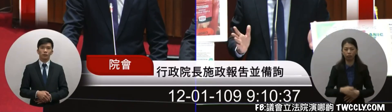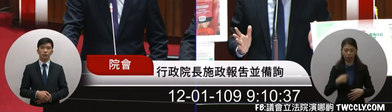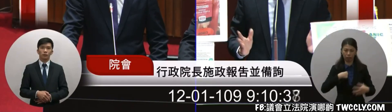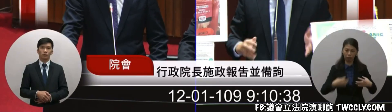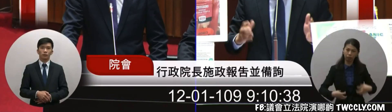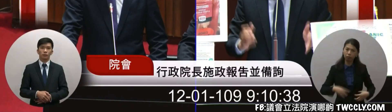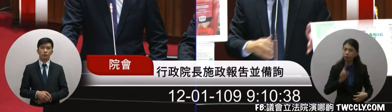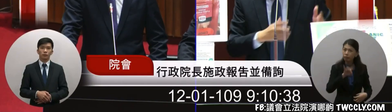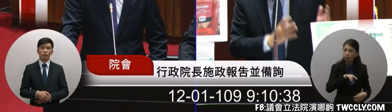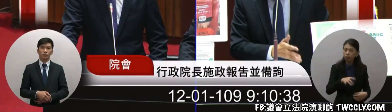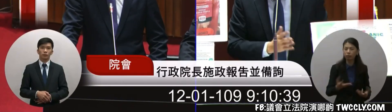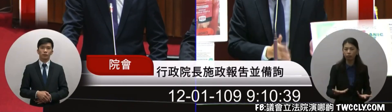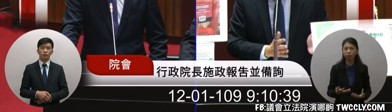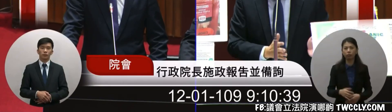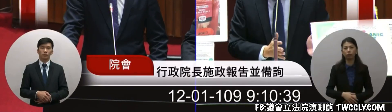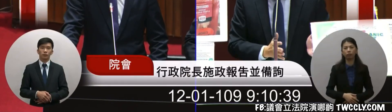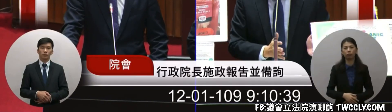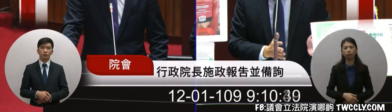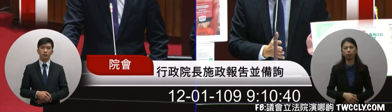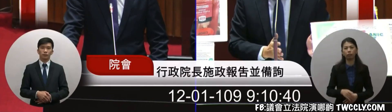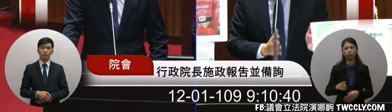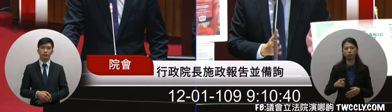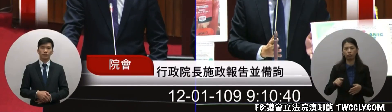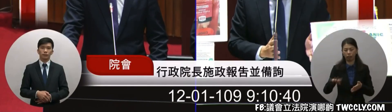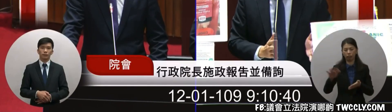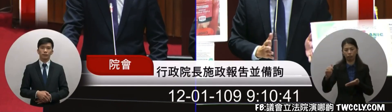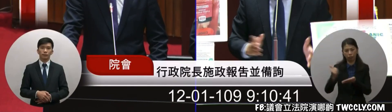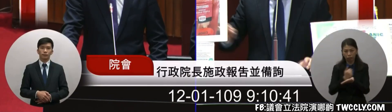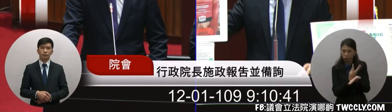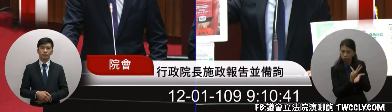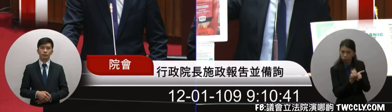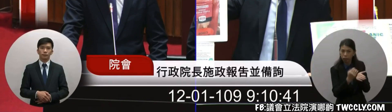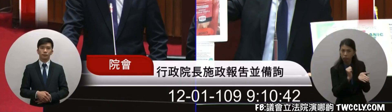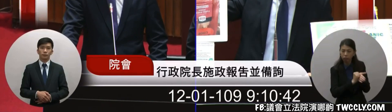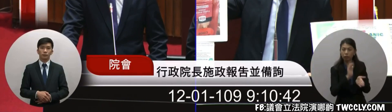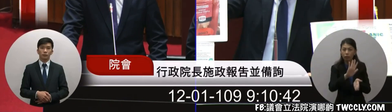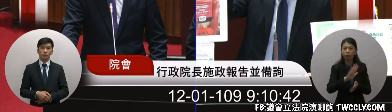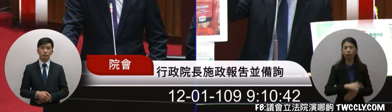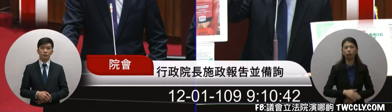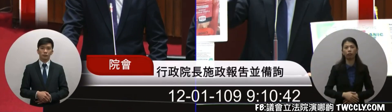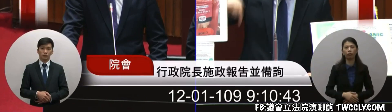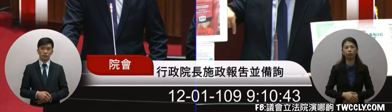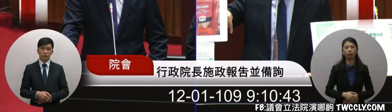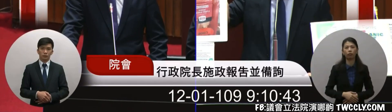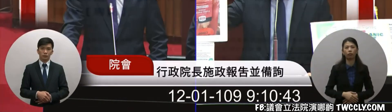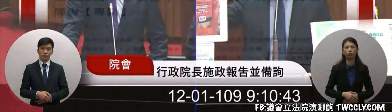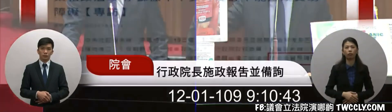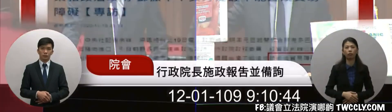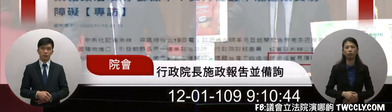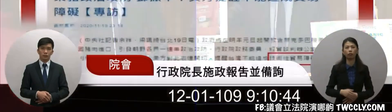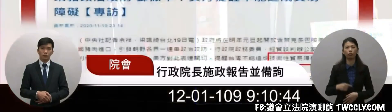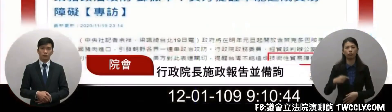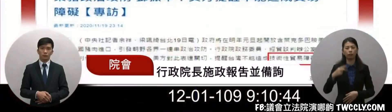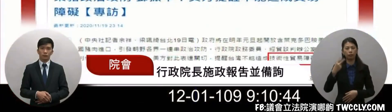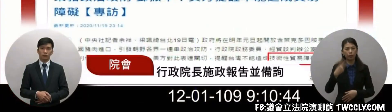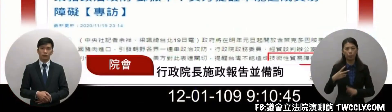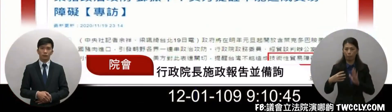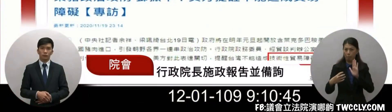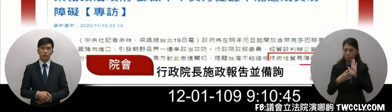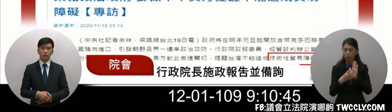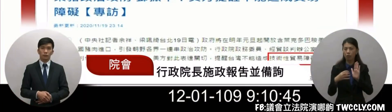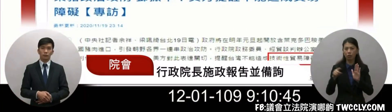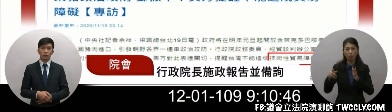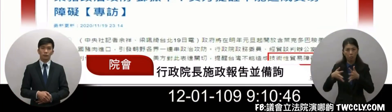这些，而且你们既然已经都弄了货号的这些想法了，那为什么这样，就是我们标明有没有好，甚至